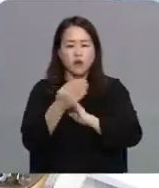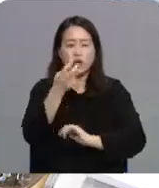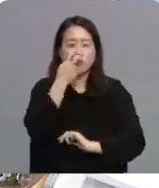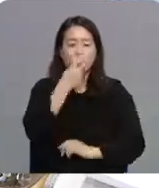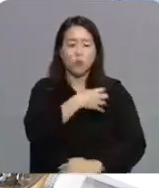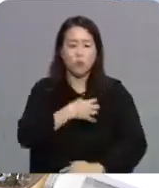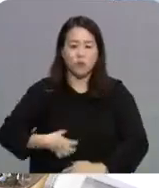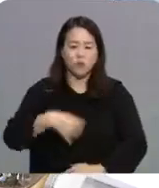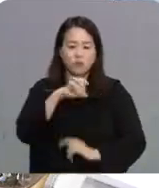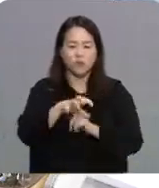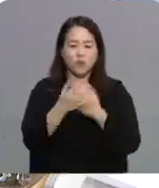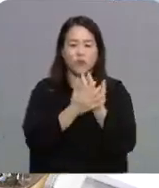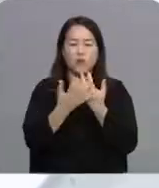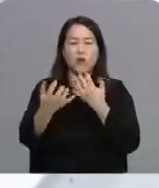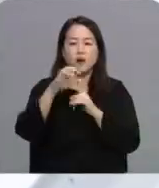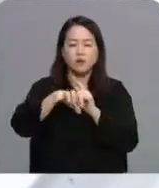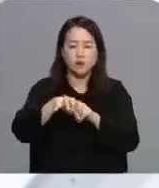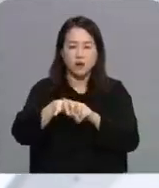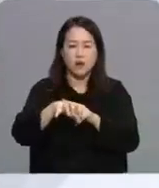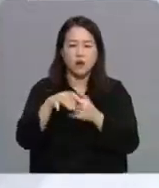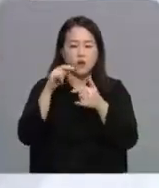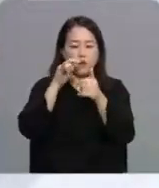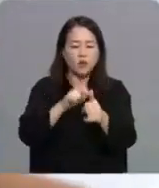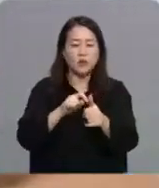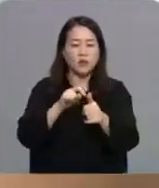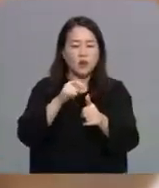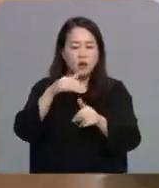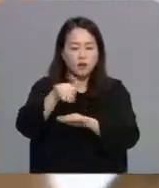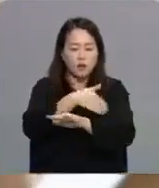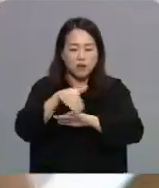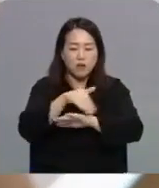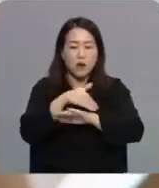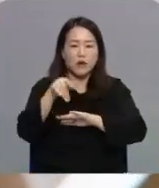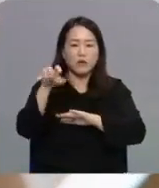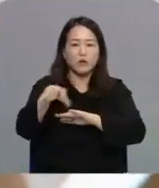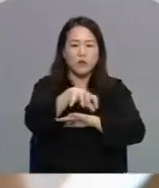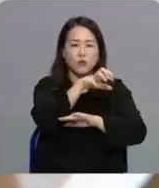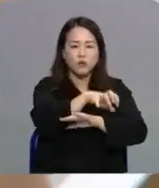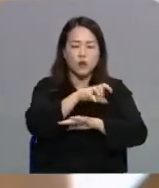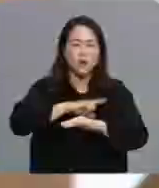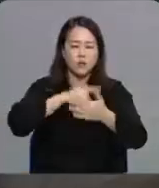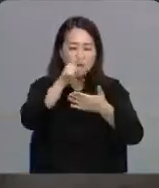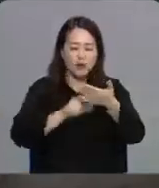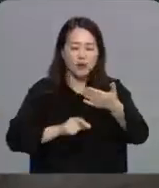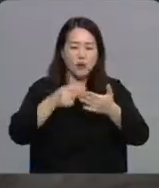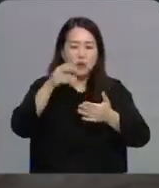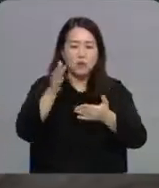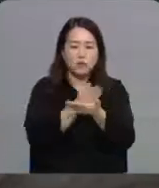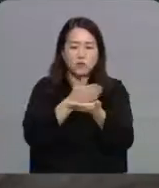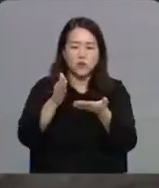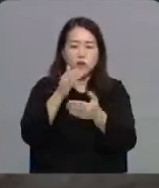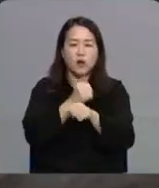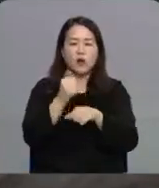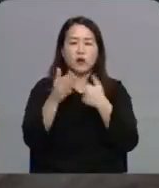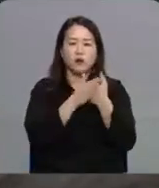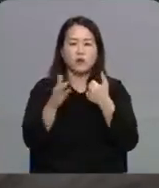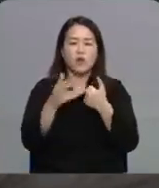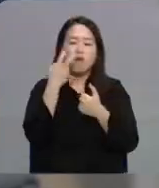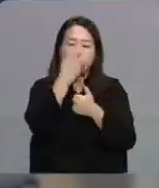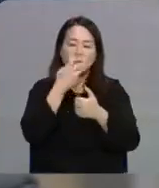없습니다. 확진자가 다녀간 곳에 명부를 살펴 접촉자를 가려내고 검사 받도록 하는 일을 봉주 씨가 합니다.